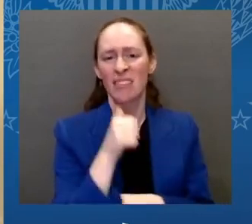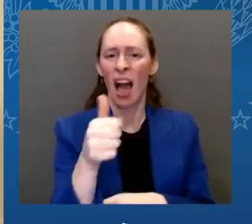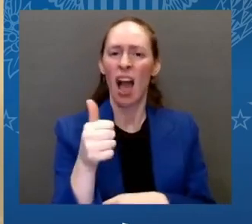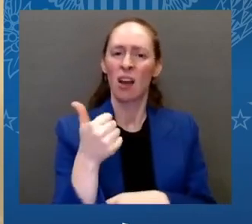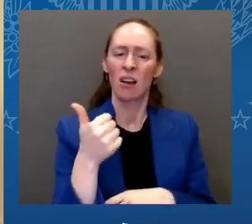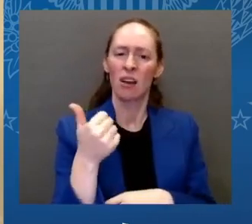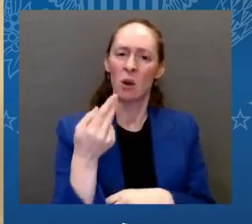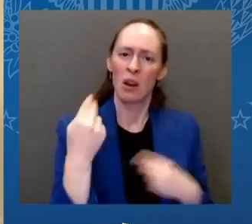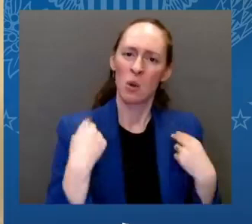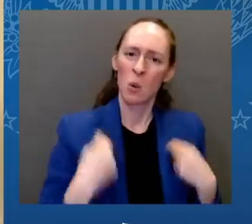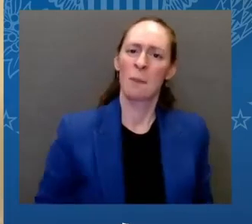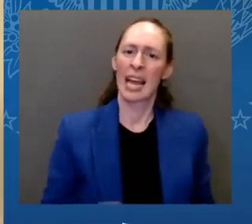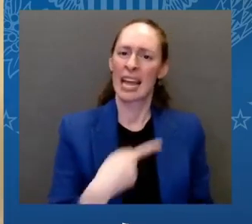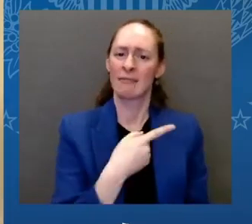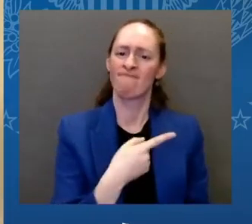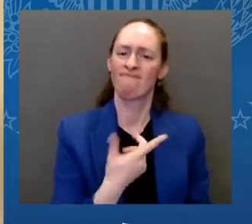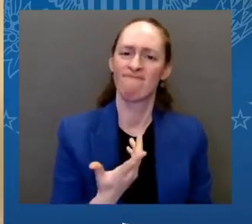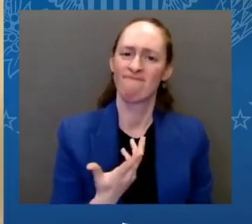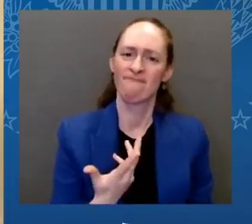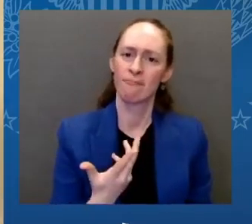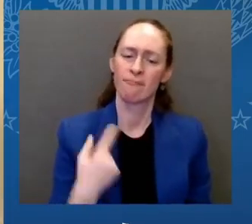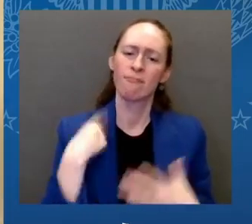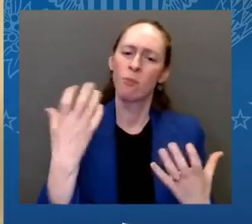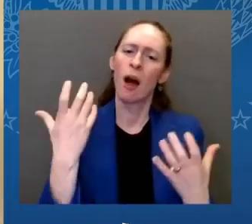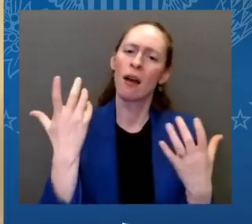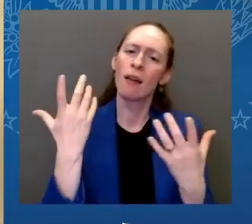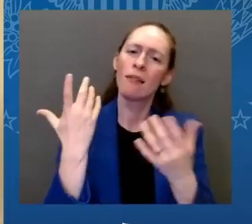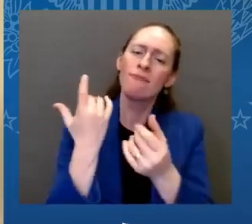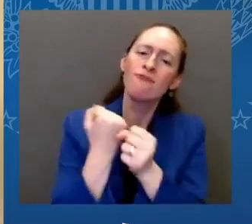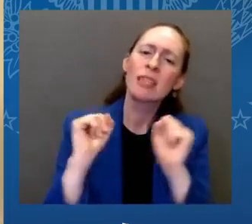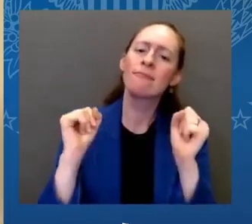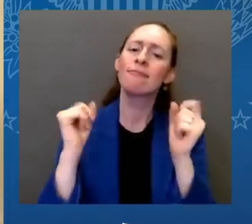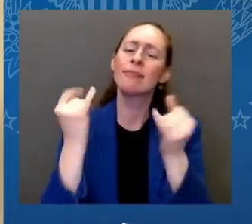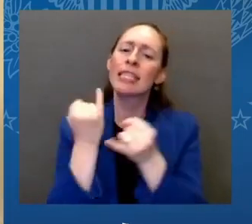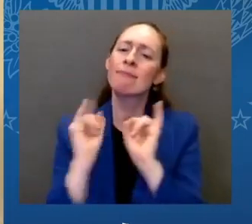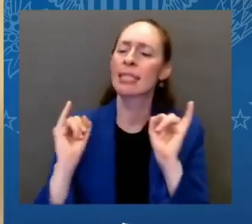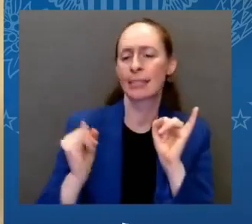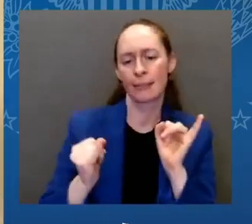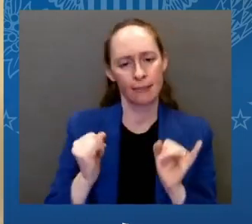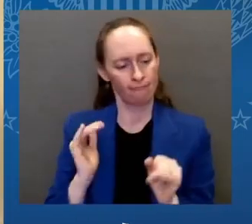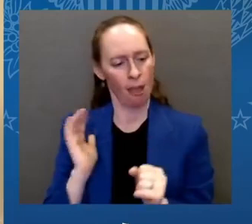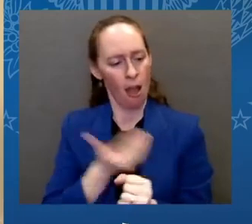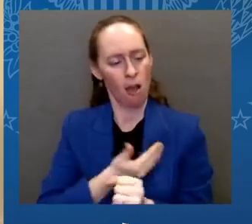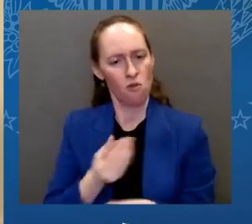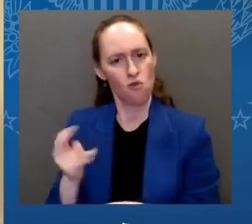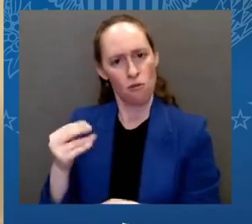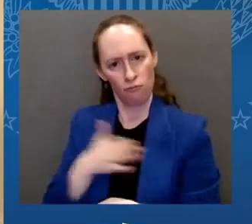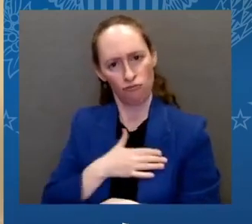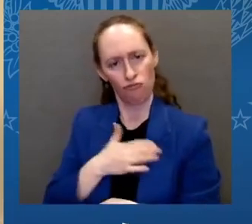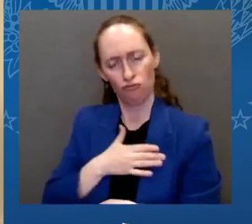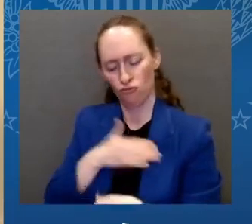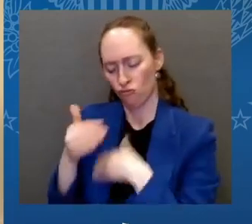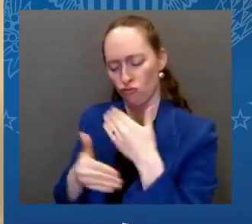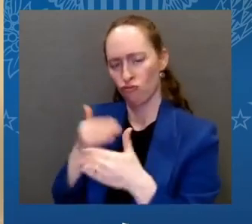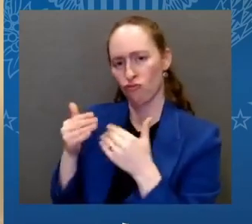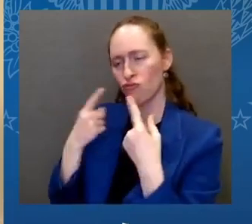що вільна, незалежна, процвітаюча, безпечна Україна дуже важлива. Ми хочемо, щоб ми обоє хочемо,